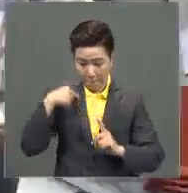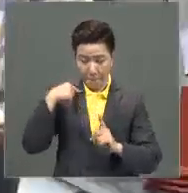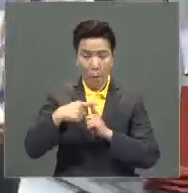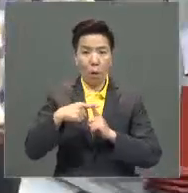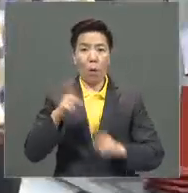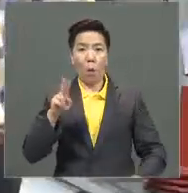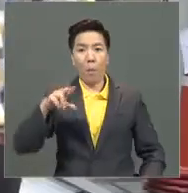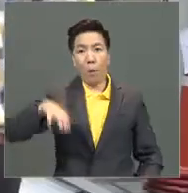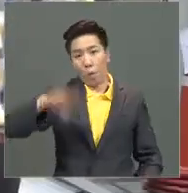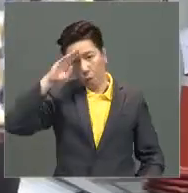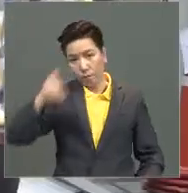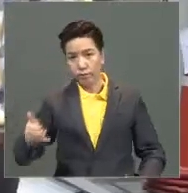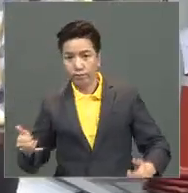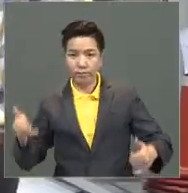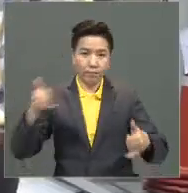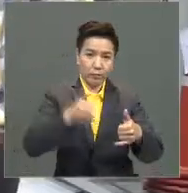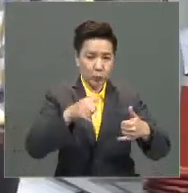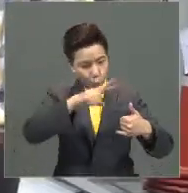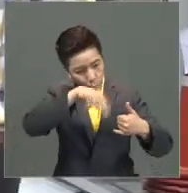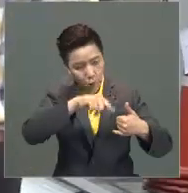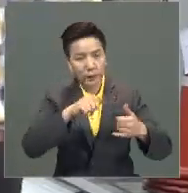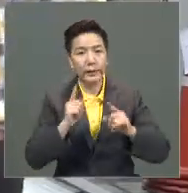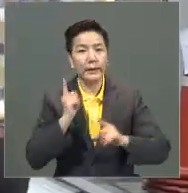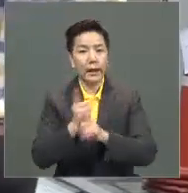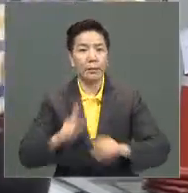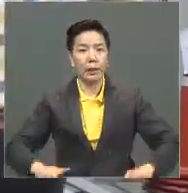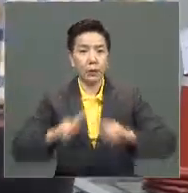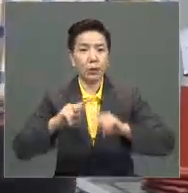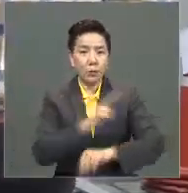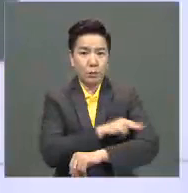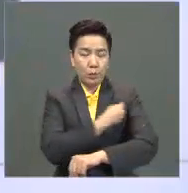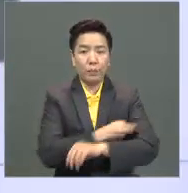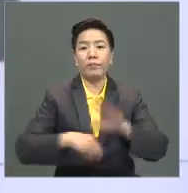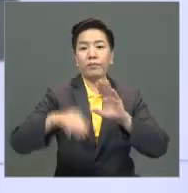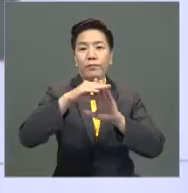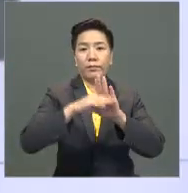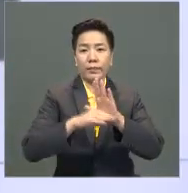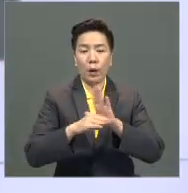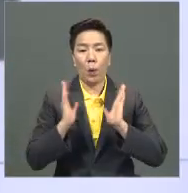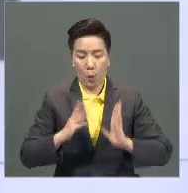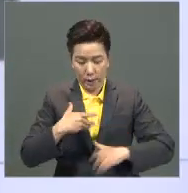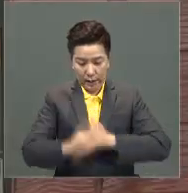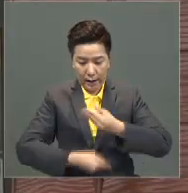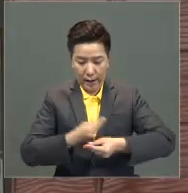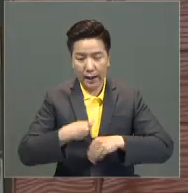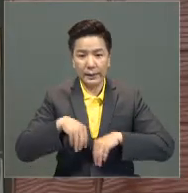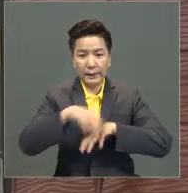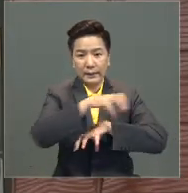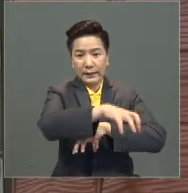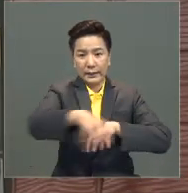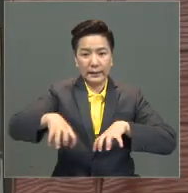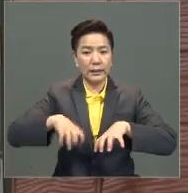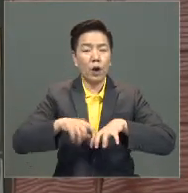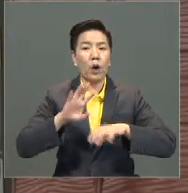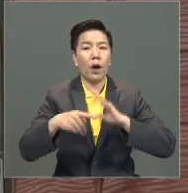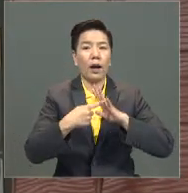กกรมควบคุมโรคก็จะเข้าไปดูแลตามมาตรการของทางกระทรวงสาธารณสุขต่อไปทางด้านบรรดาพ่อค้าแม่ค้าบริเวณโดยรอบของ